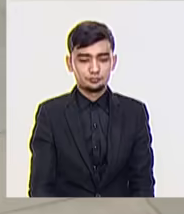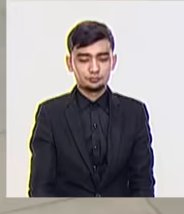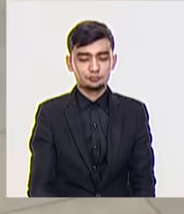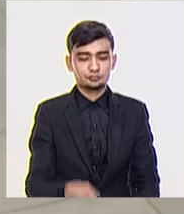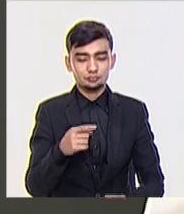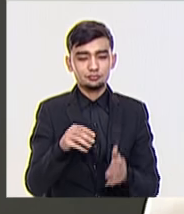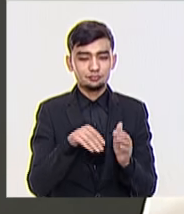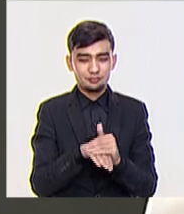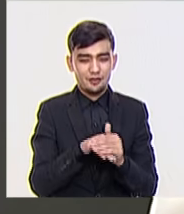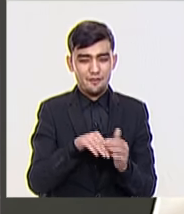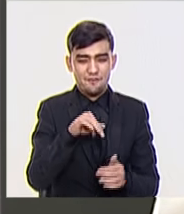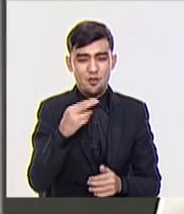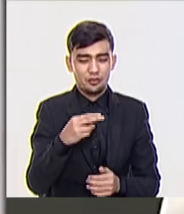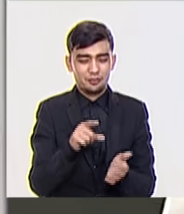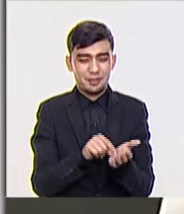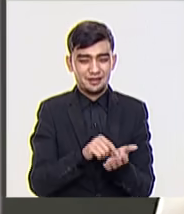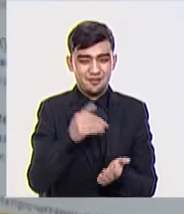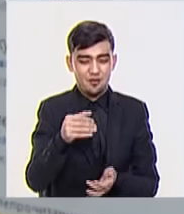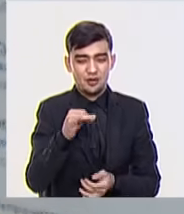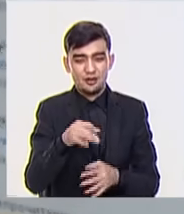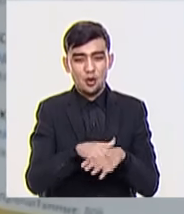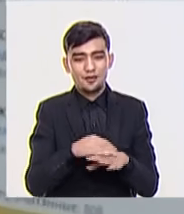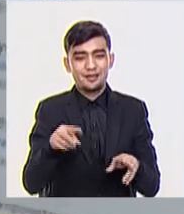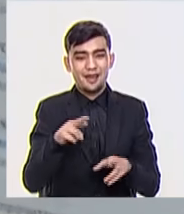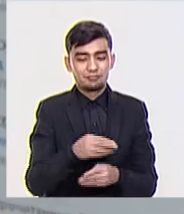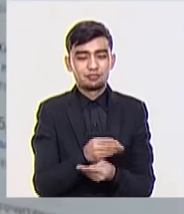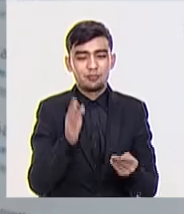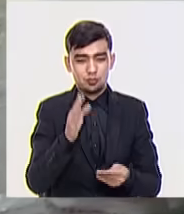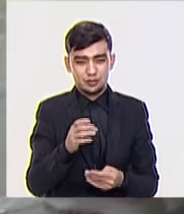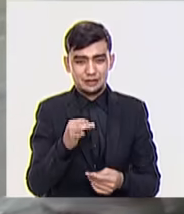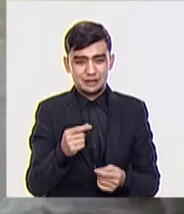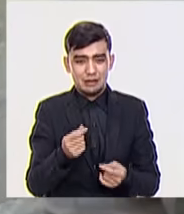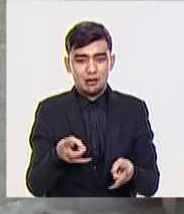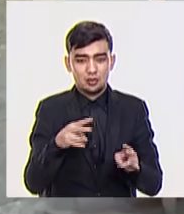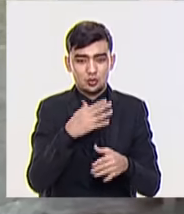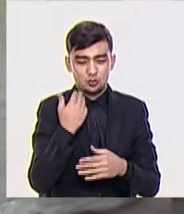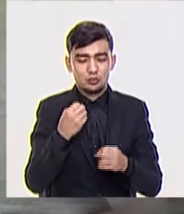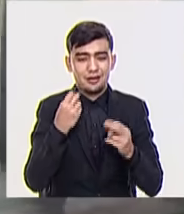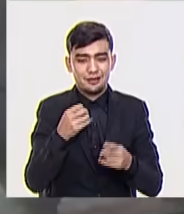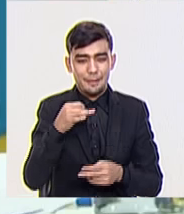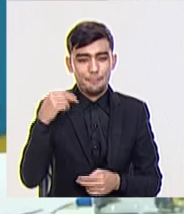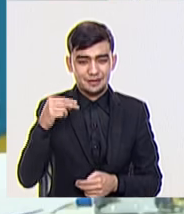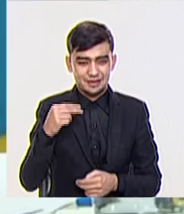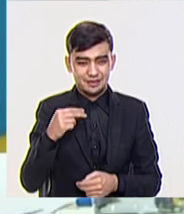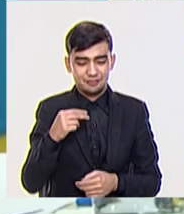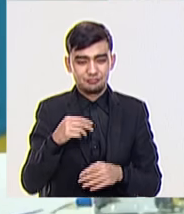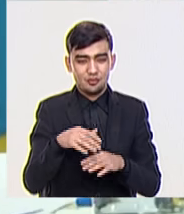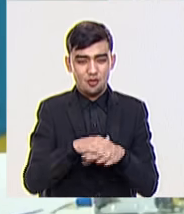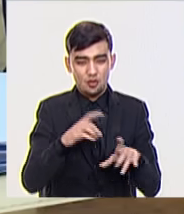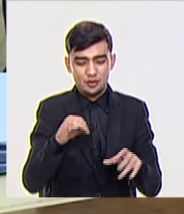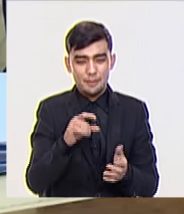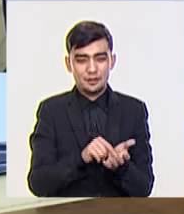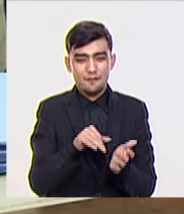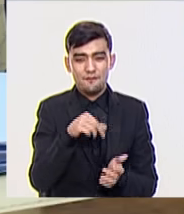Бірыңғай жинақтаушы зейнетақы қорында халыққа таратып беретіндей ақша қалмаған ба? Президенттің азаматтарға